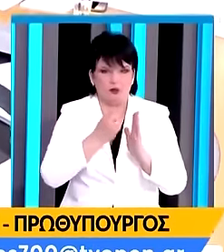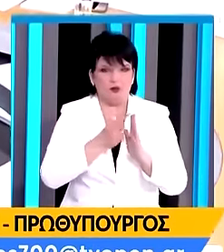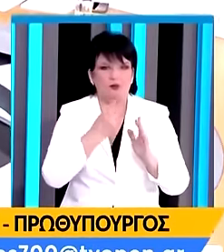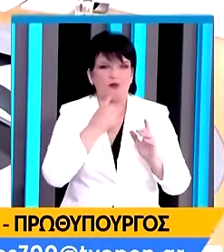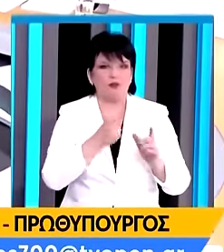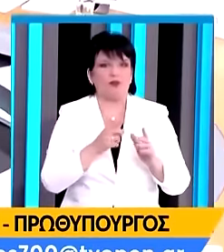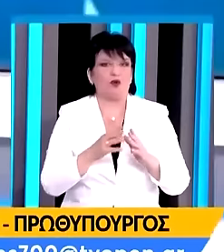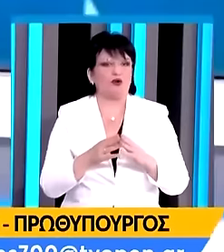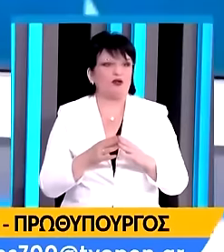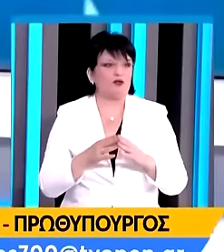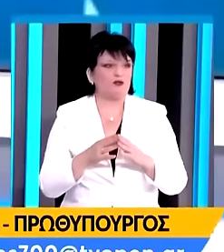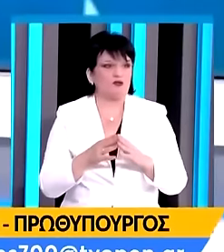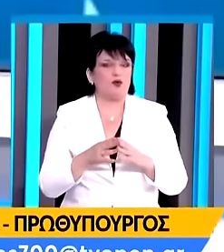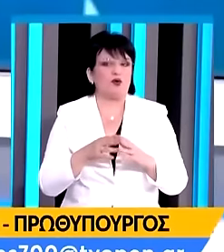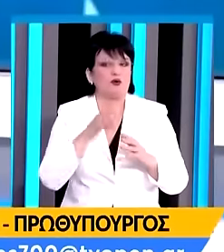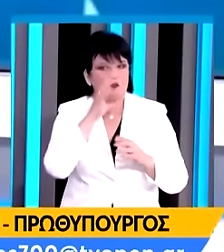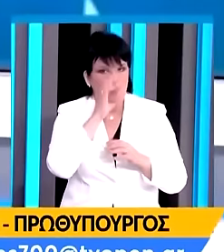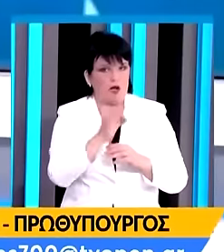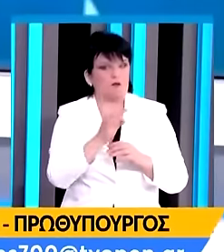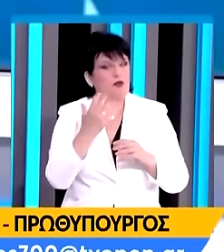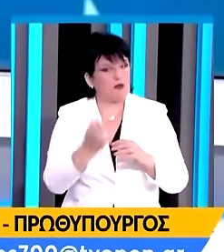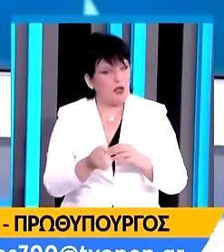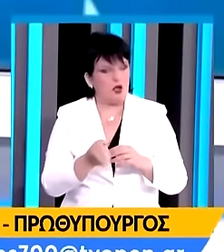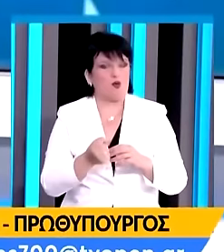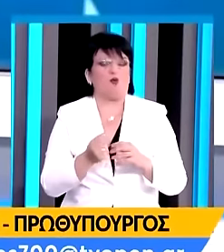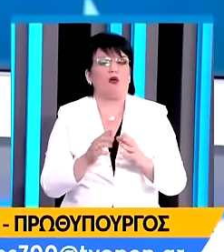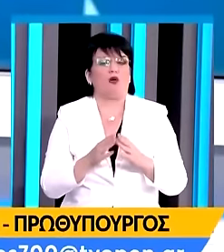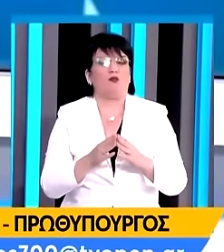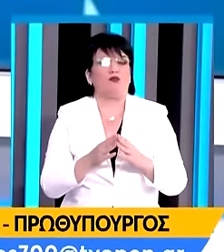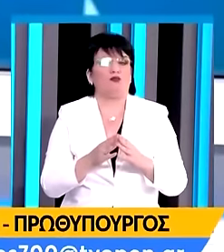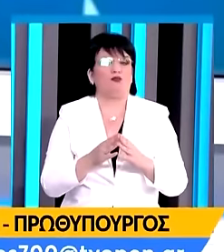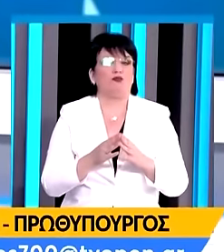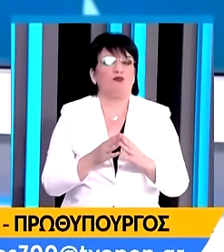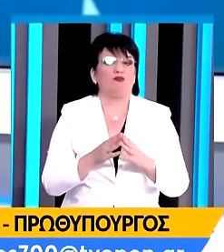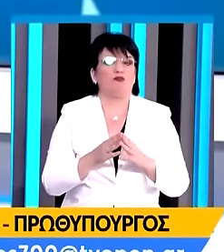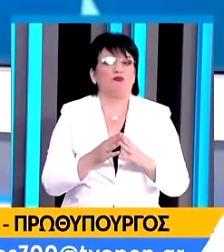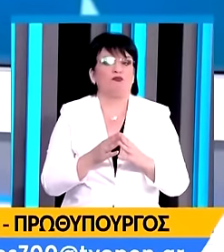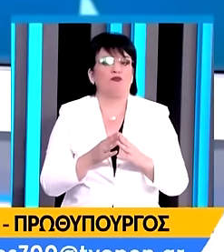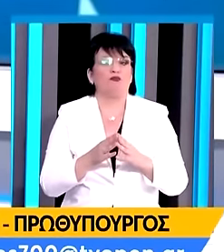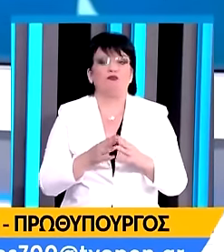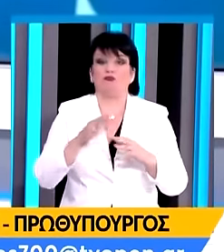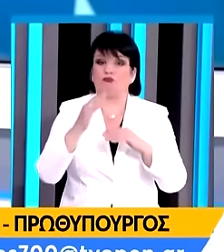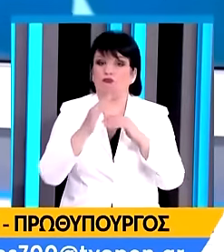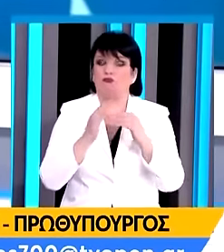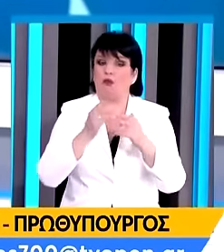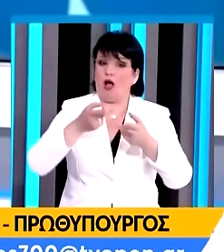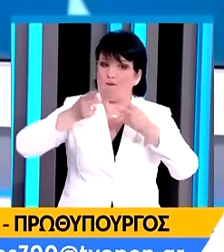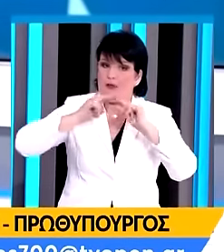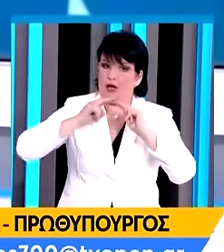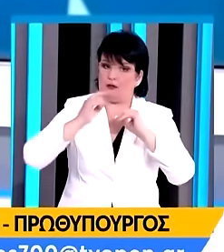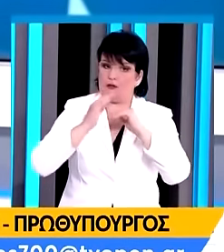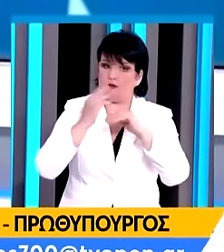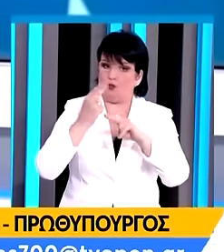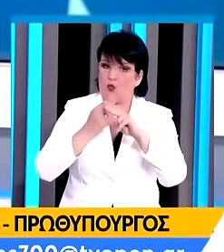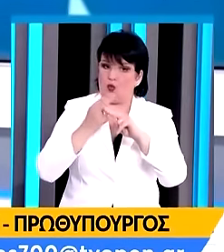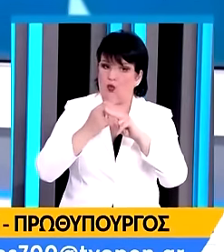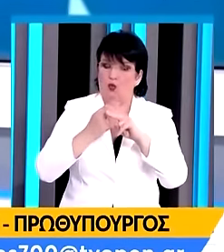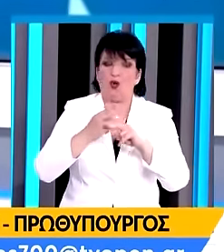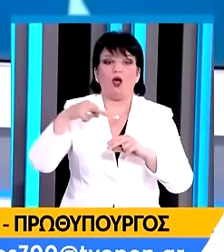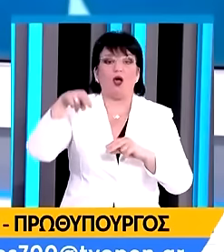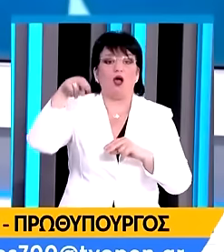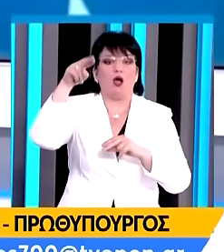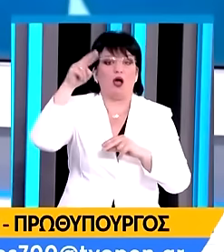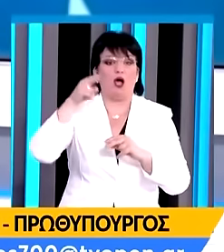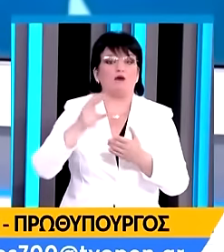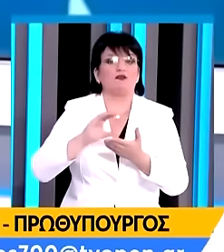θέματα στην Ευρώπη πρώτη. Πράγματι, και εκ των υστέρων έχουμε δικαιωθεί. Όμως η πιο δομική παρέμβαση τελικά αφορά την αύξηση των